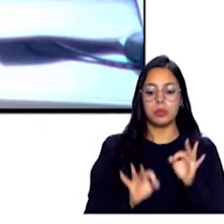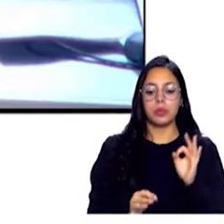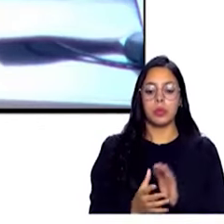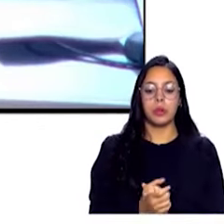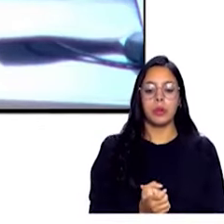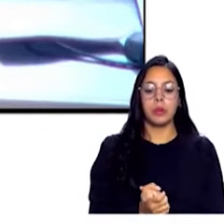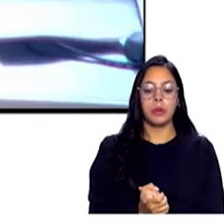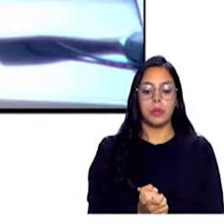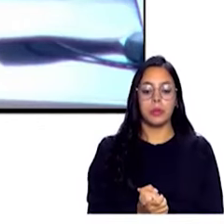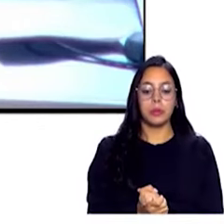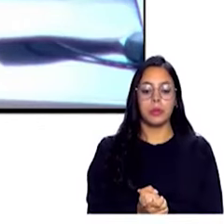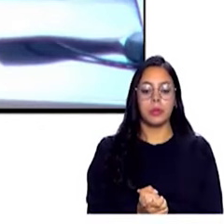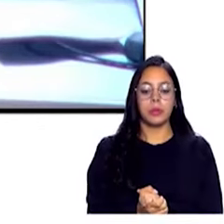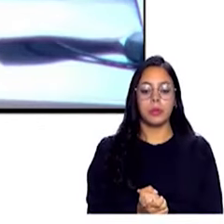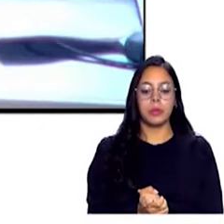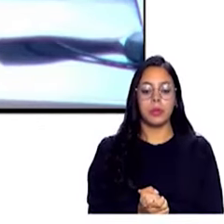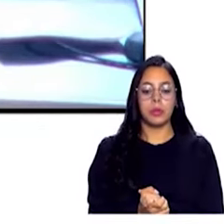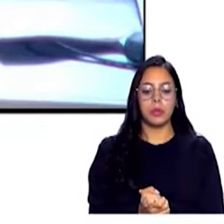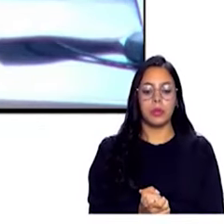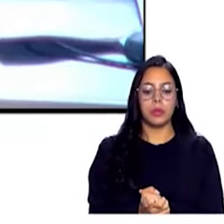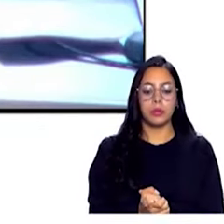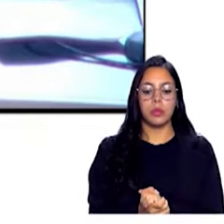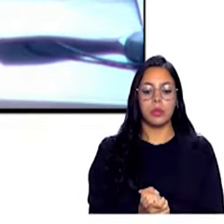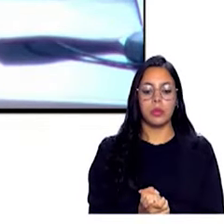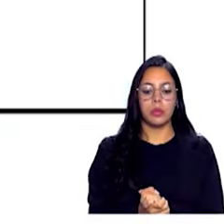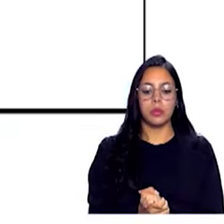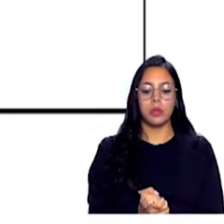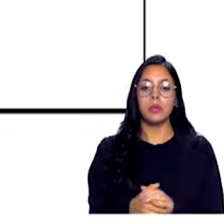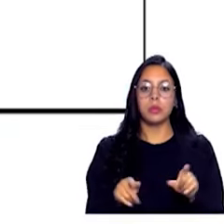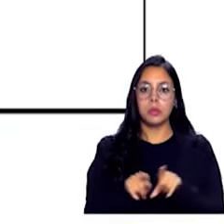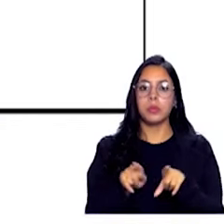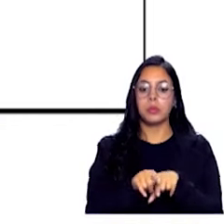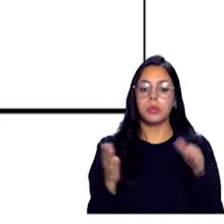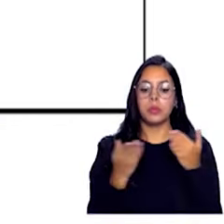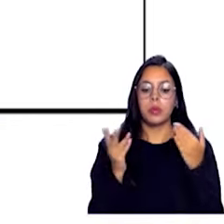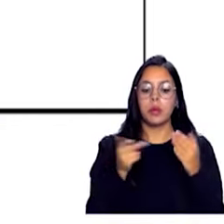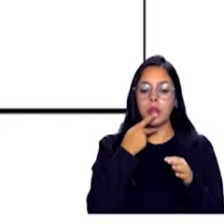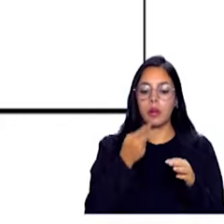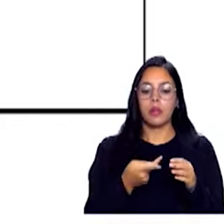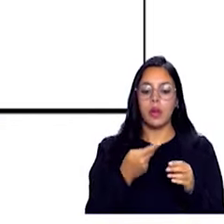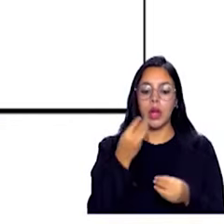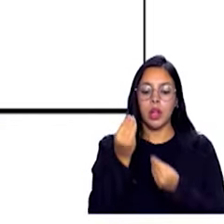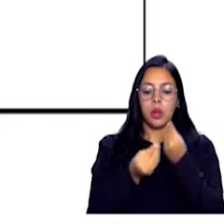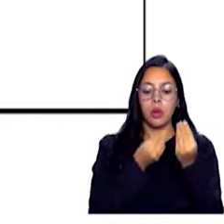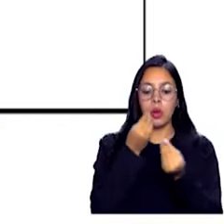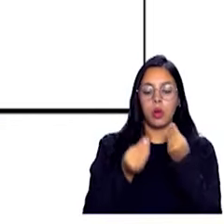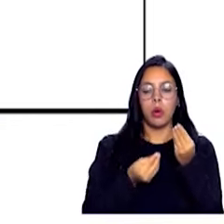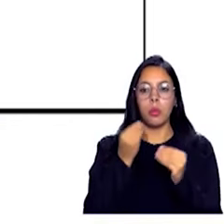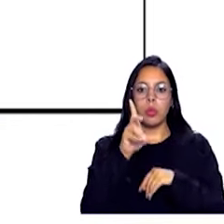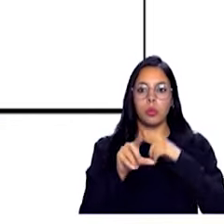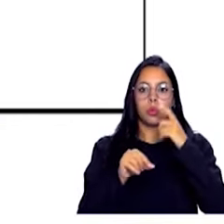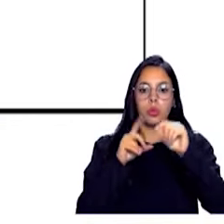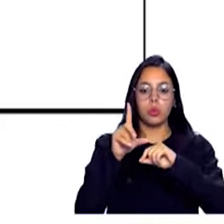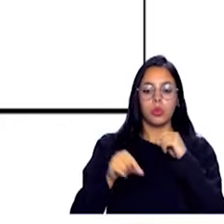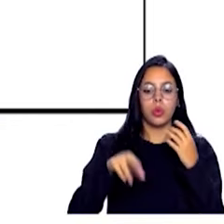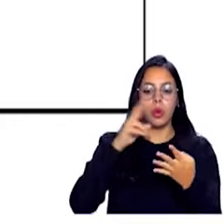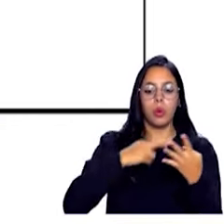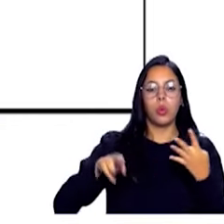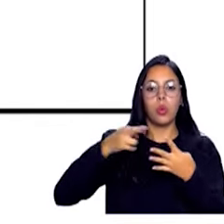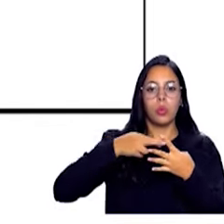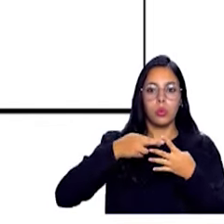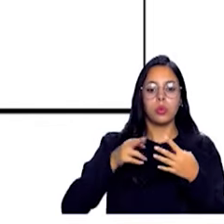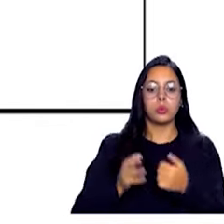maintenant à la question Du comment comment filtrer les recours à la cour les recours devant la cour de